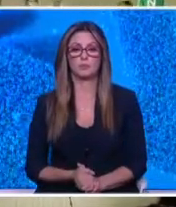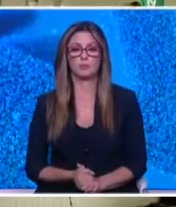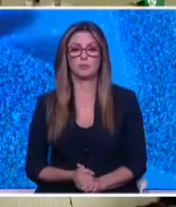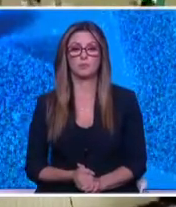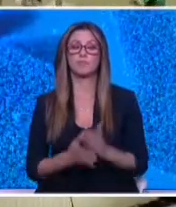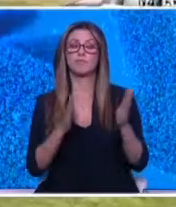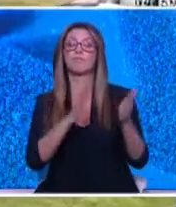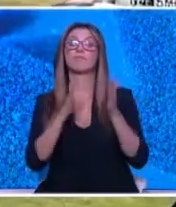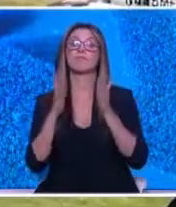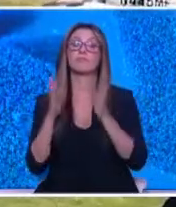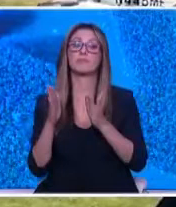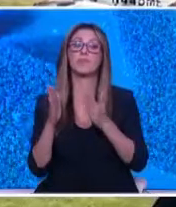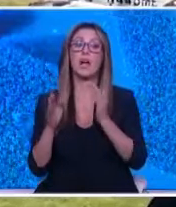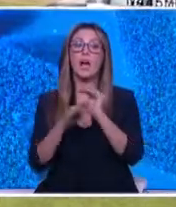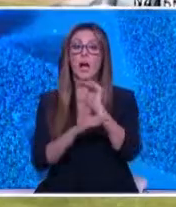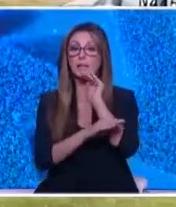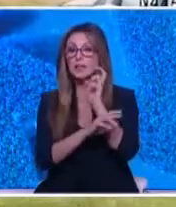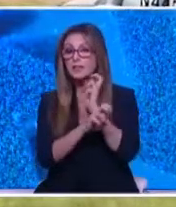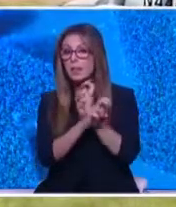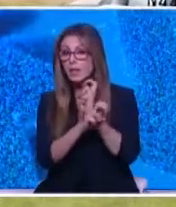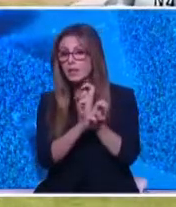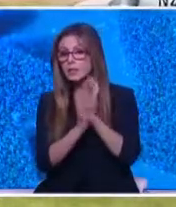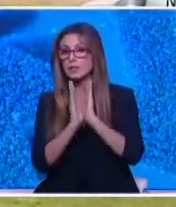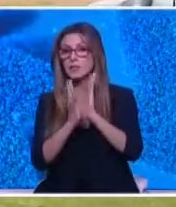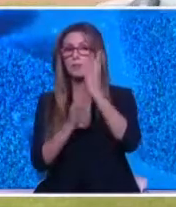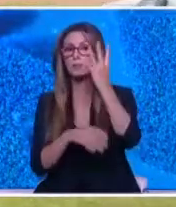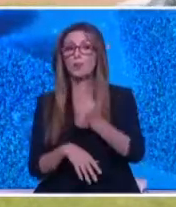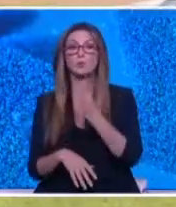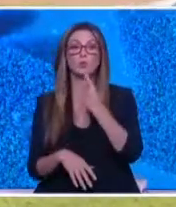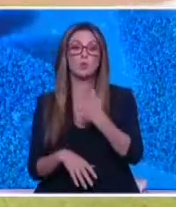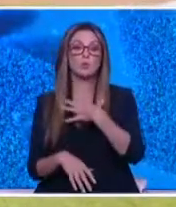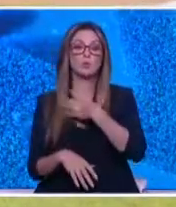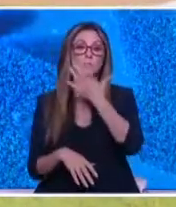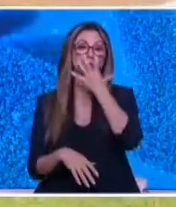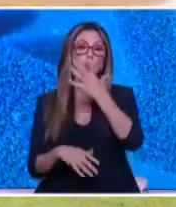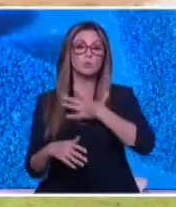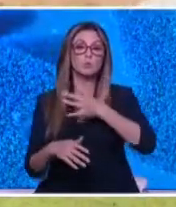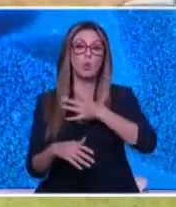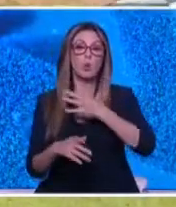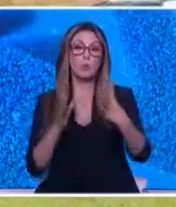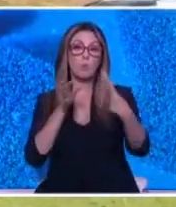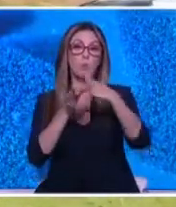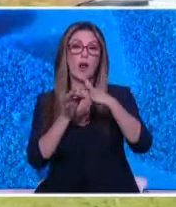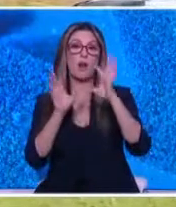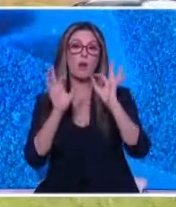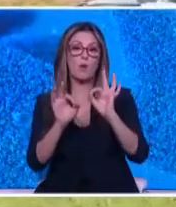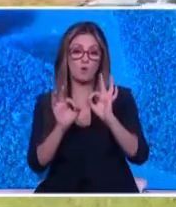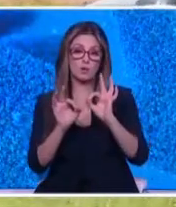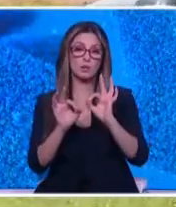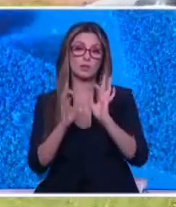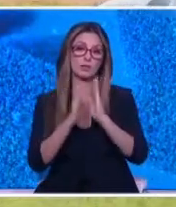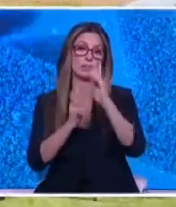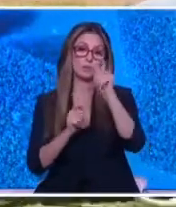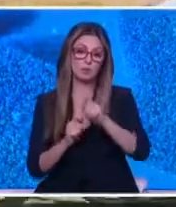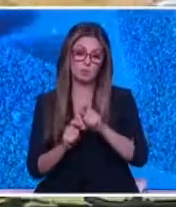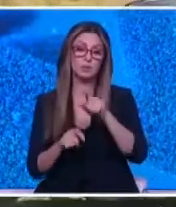Ve bir taraftan da hayati tehlikesi devam ediyor. Solunum cihazına bağlı, cihazlara bağlı şekilde şu anda. Henüz